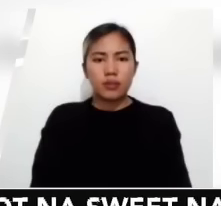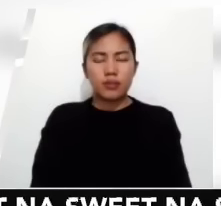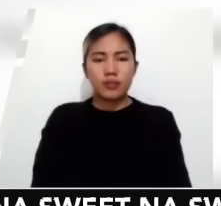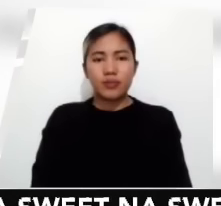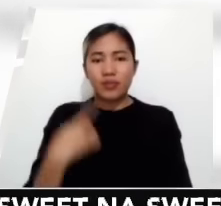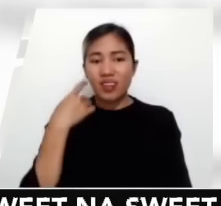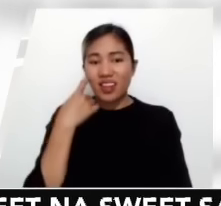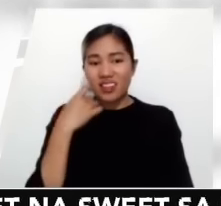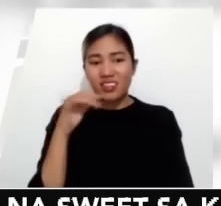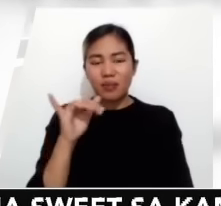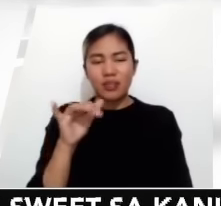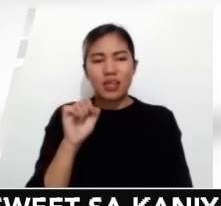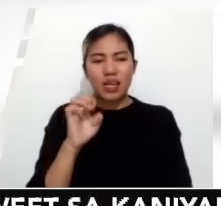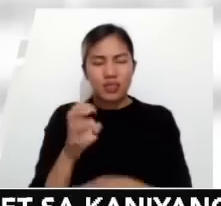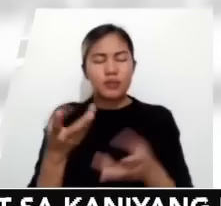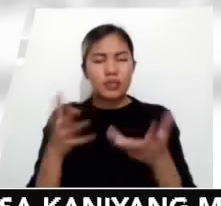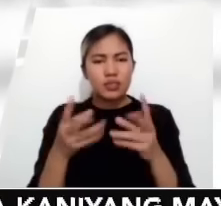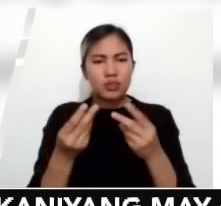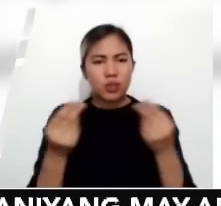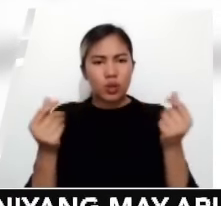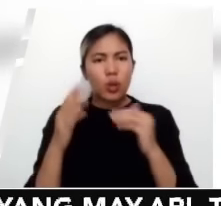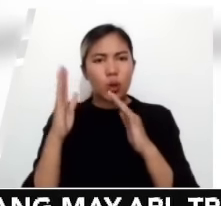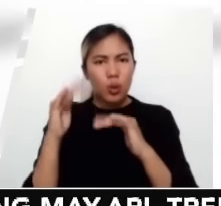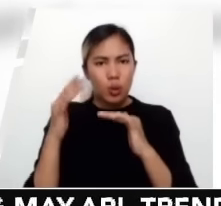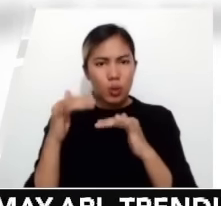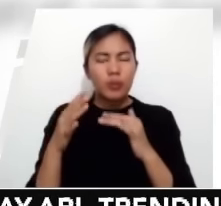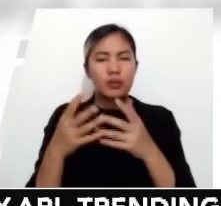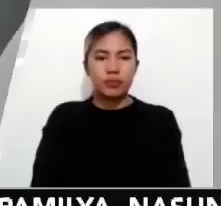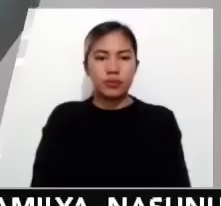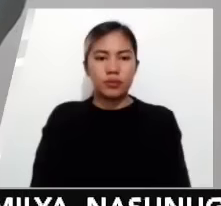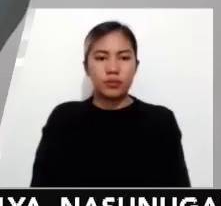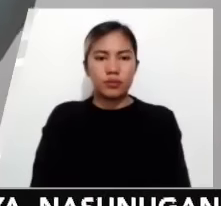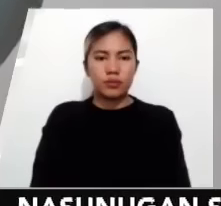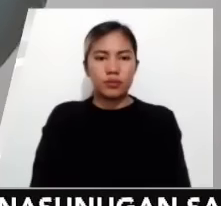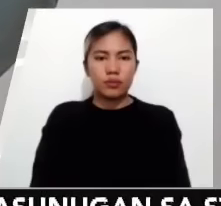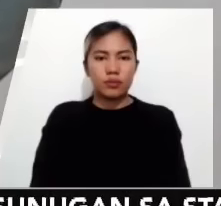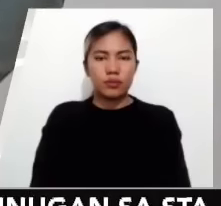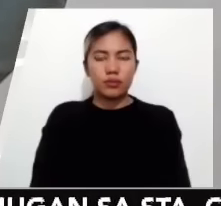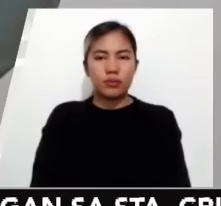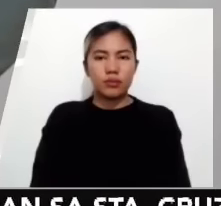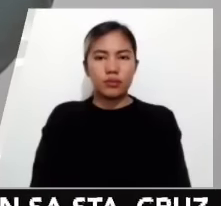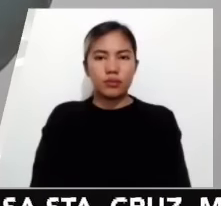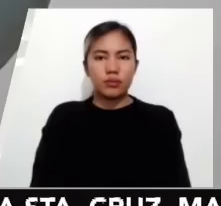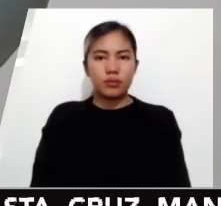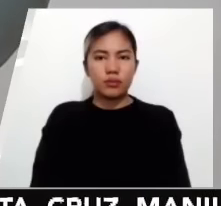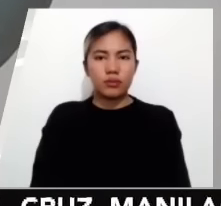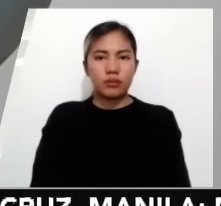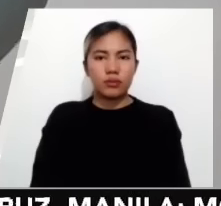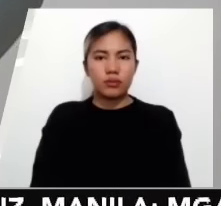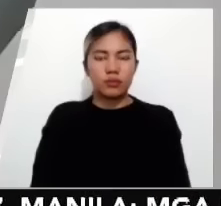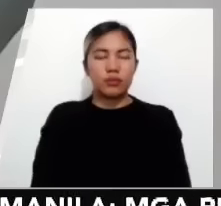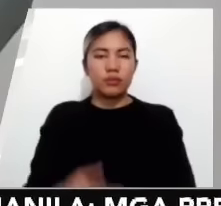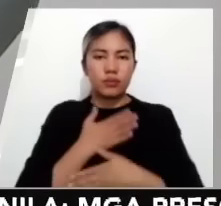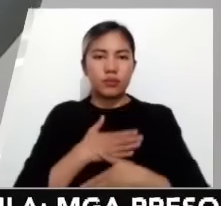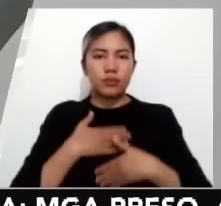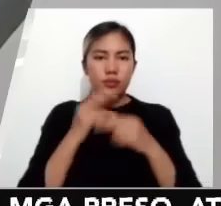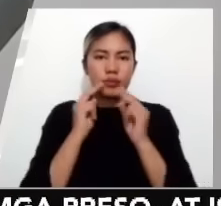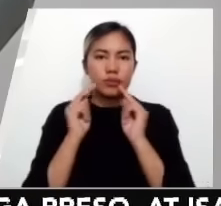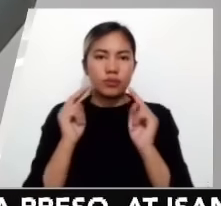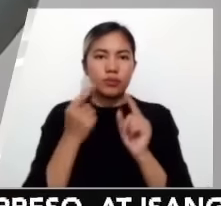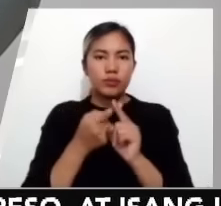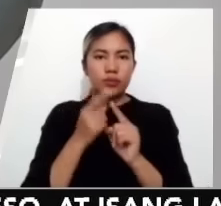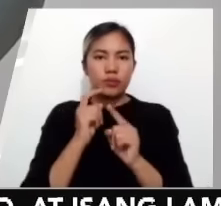umaasa si Miranda na mababasura rin ang kasong ito. Aliw na balita naman mula sa Tabuk, Kalinga. Mula